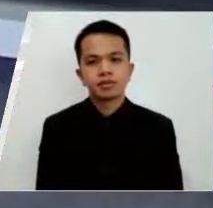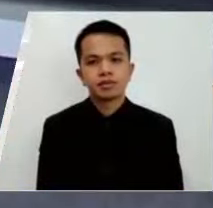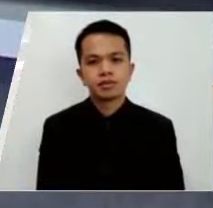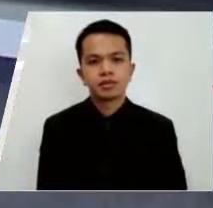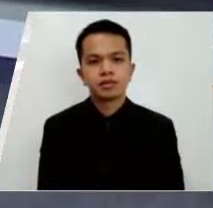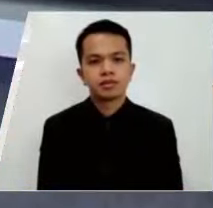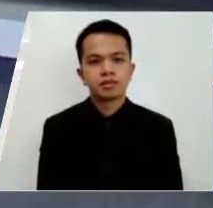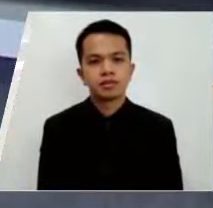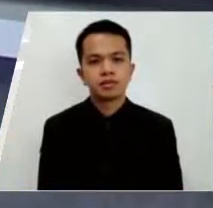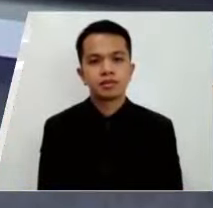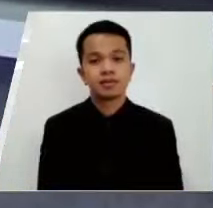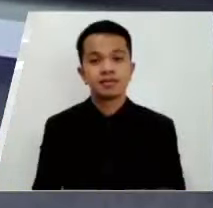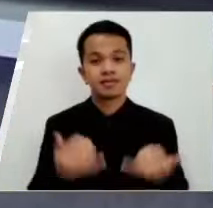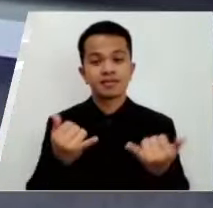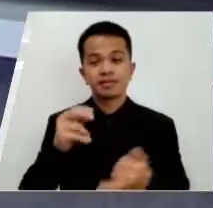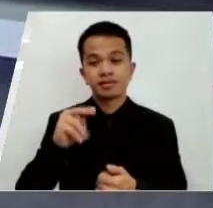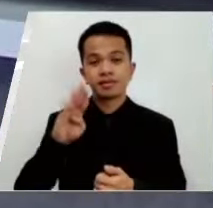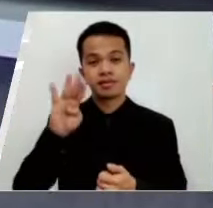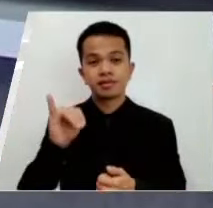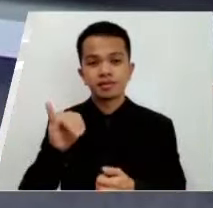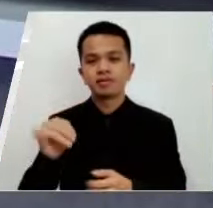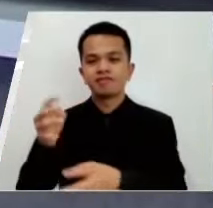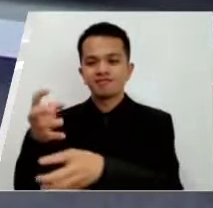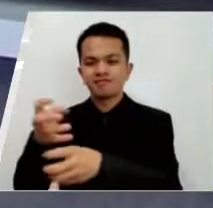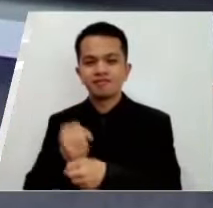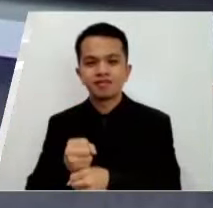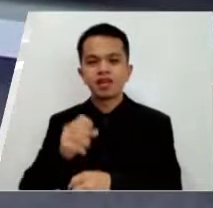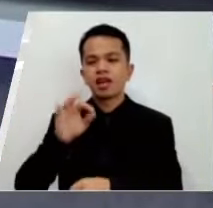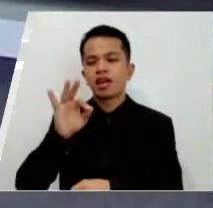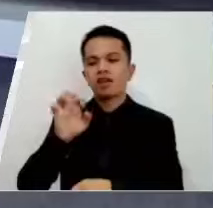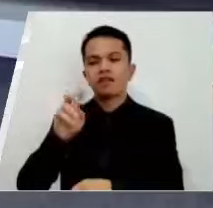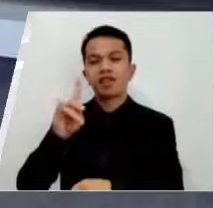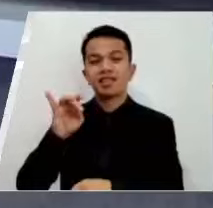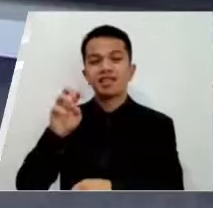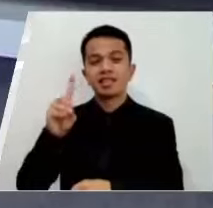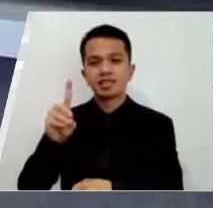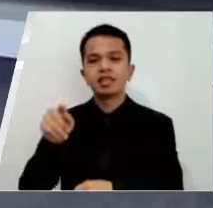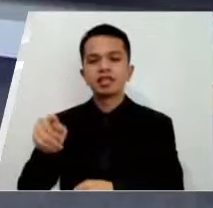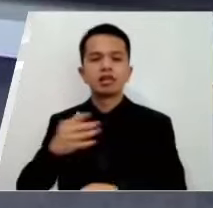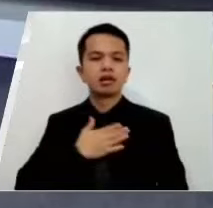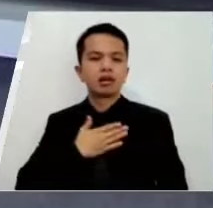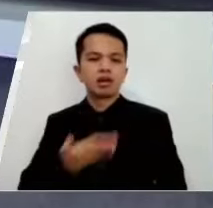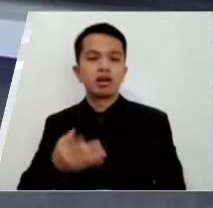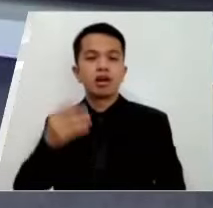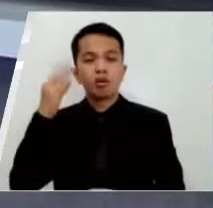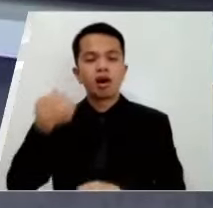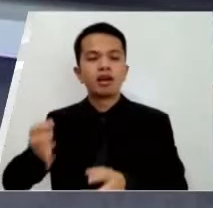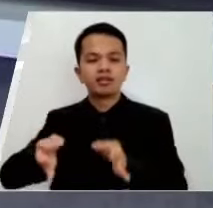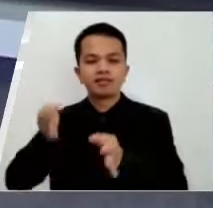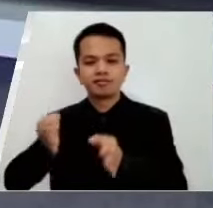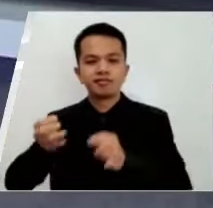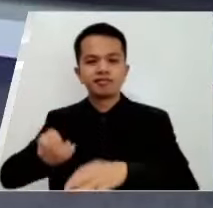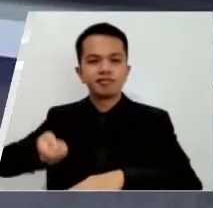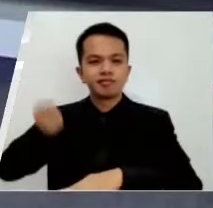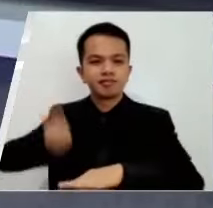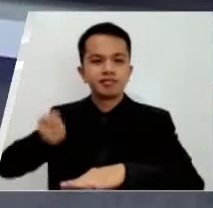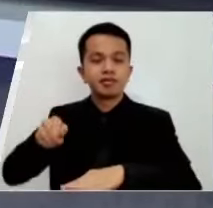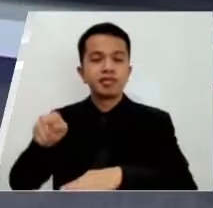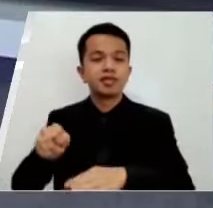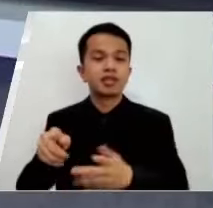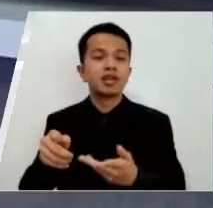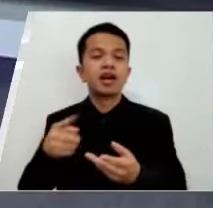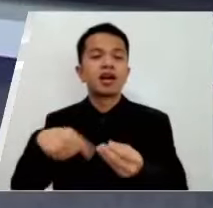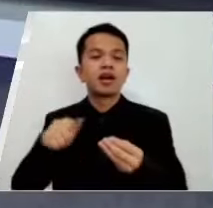Awa ngayon na NBA ang negosyanteng si Ferdinand Guerrero. Sumuko siya matapos hatulang guilty ng korte kaugnay sa kasong isinampa ni